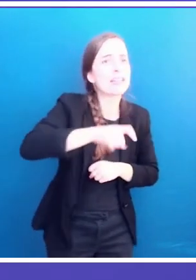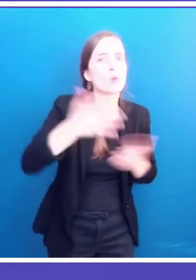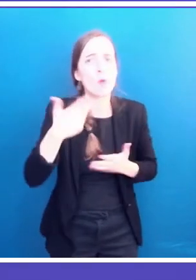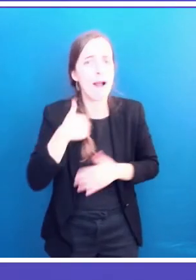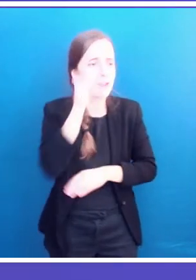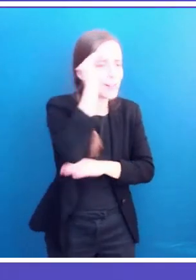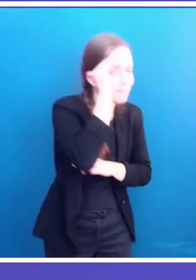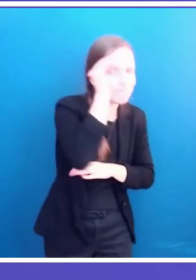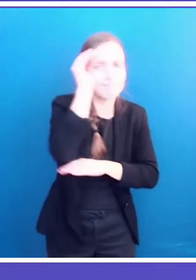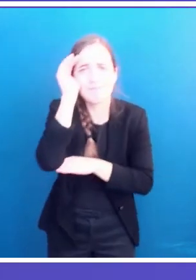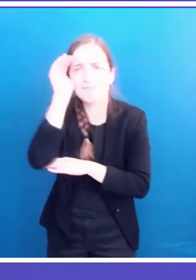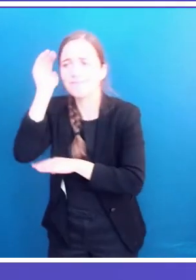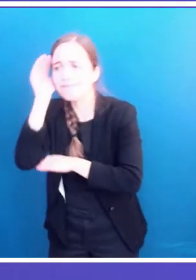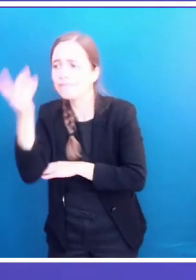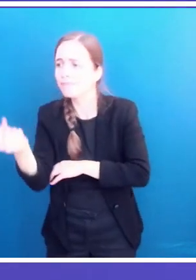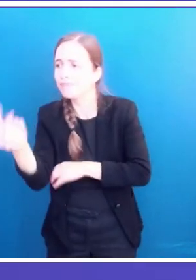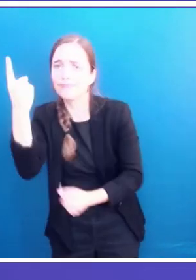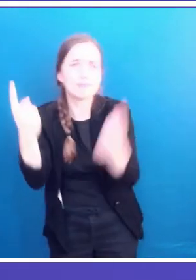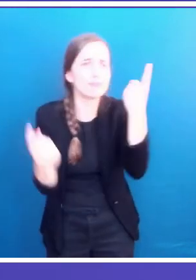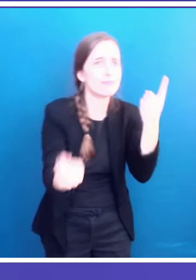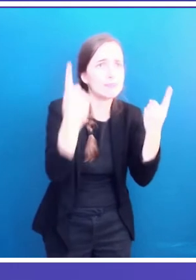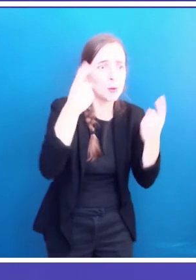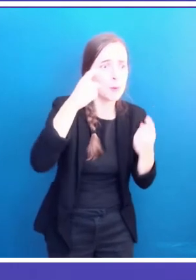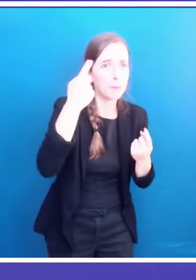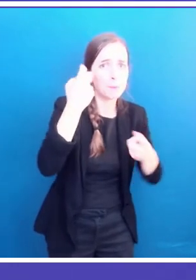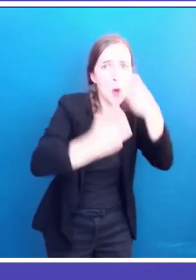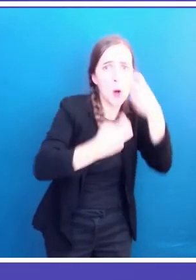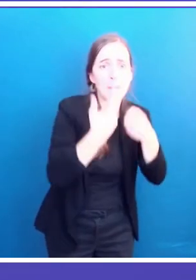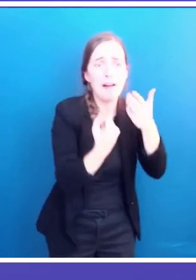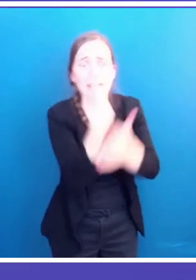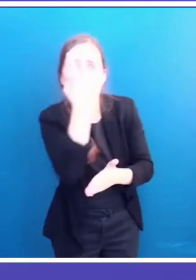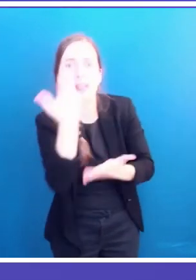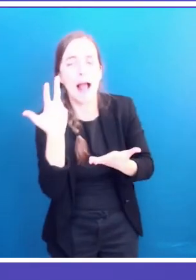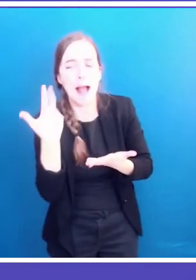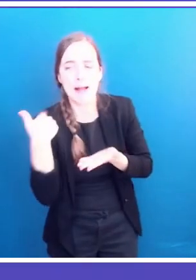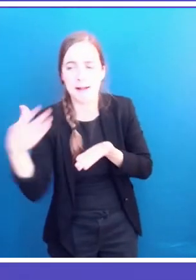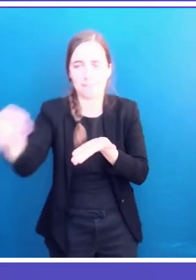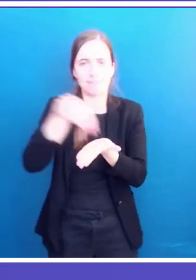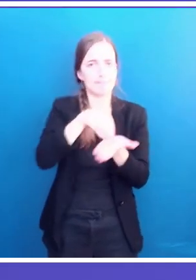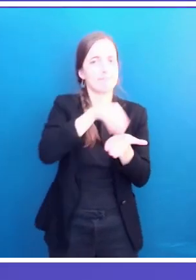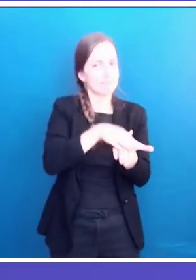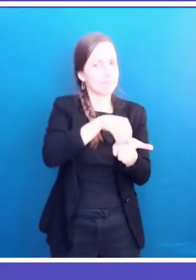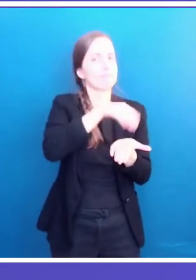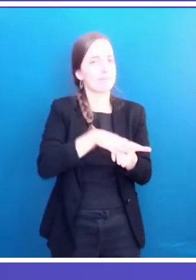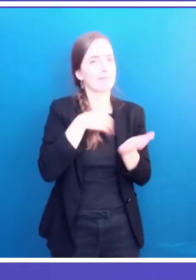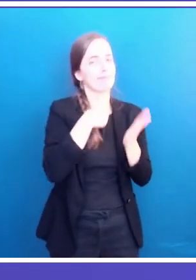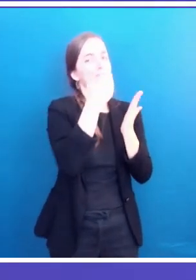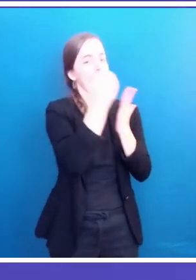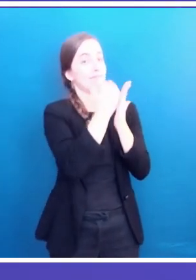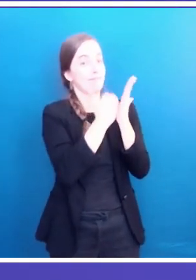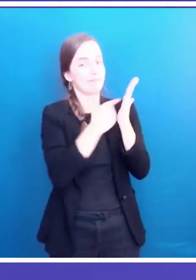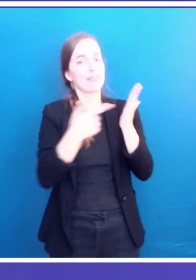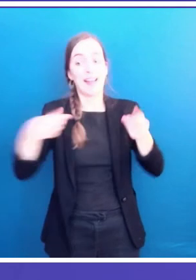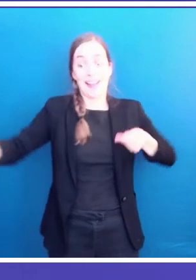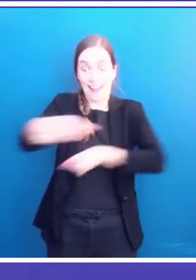المقبلة من أجل تحديد الحاجات و ما الذي لا تقوم به الإدارة المركزية وما